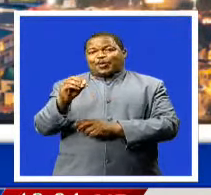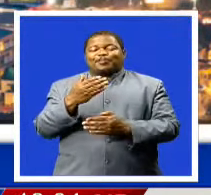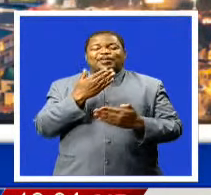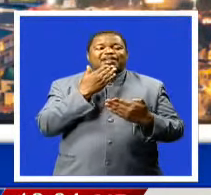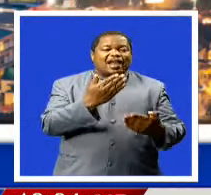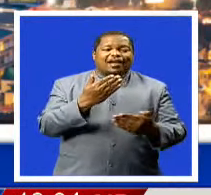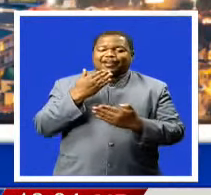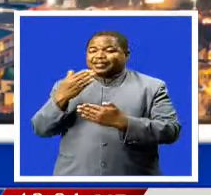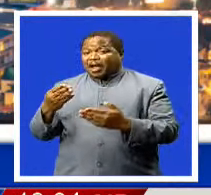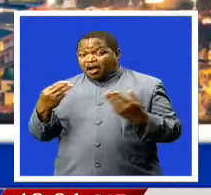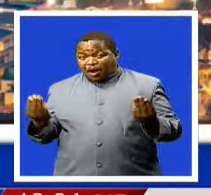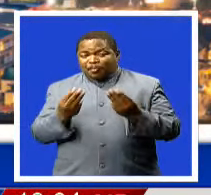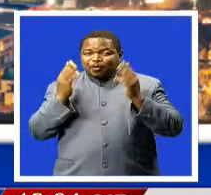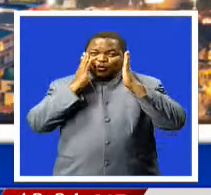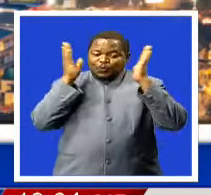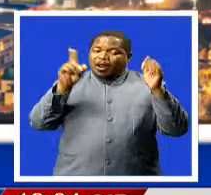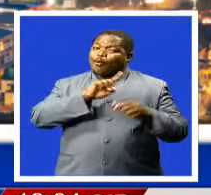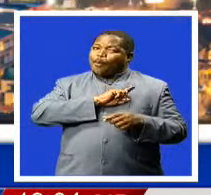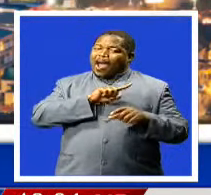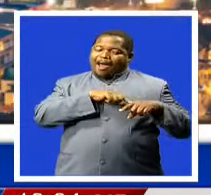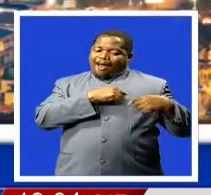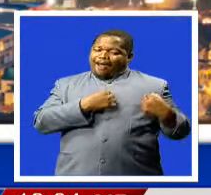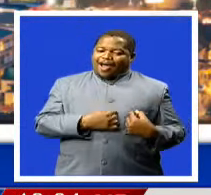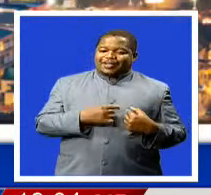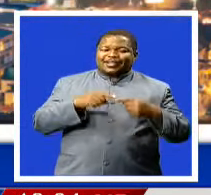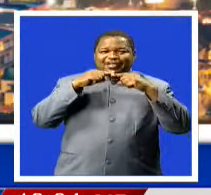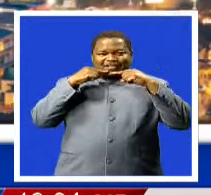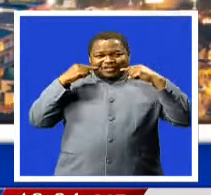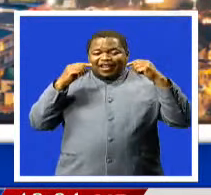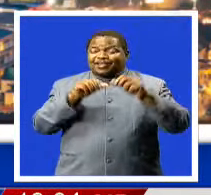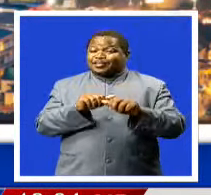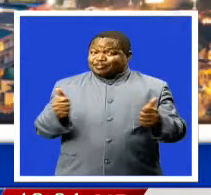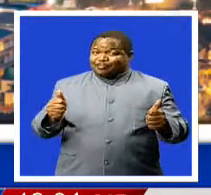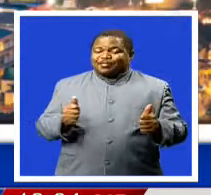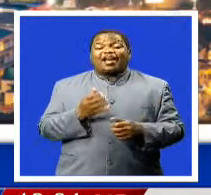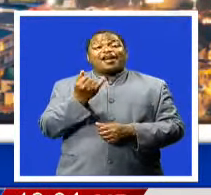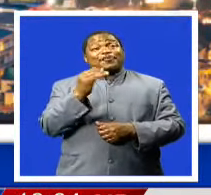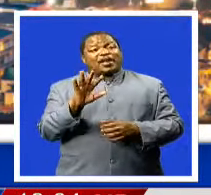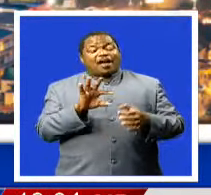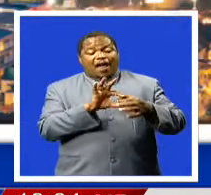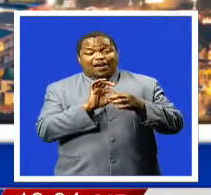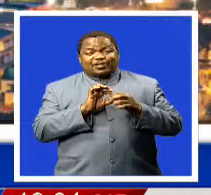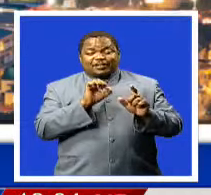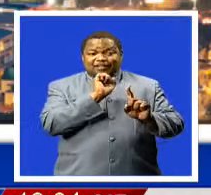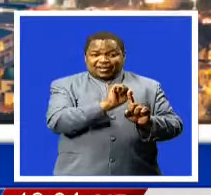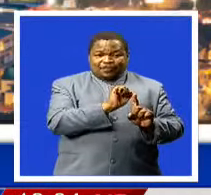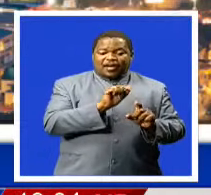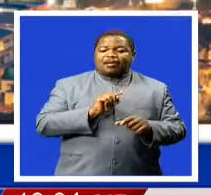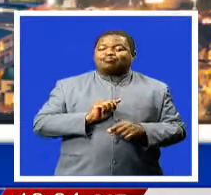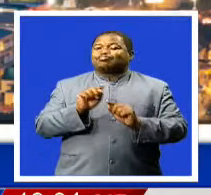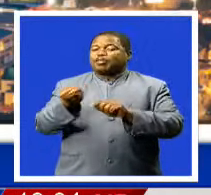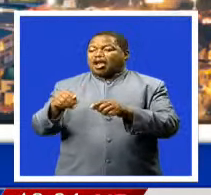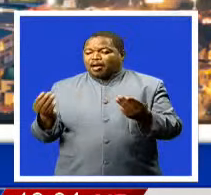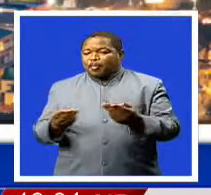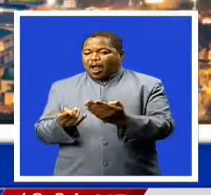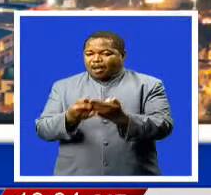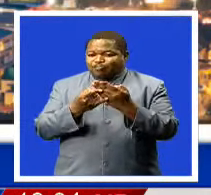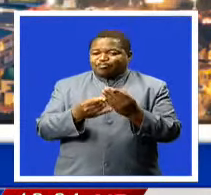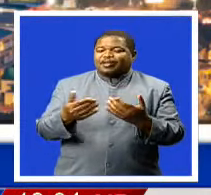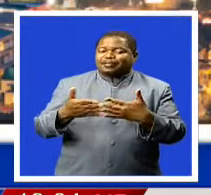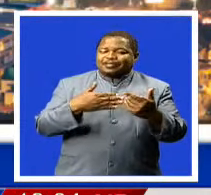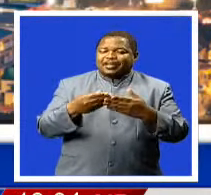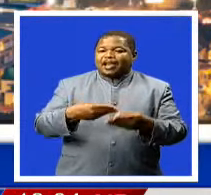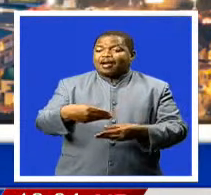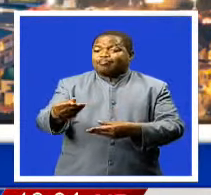nekumamatheka lokubonakalako esiveni njalo uma inhlangano yesicalo foundation ita nelusito kuso sive emangweni.